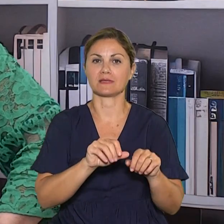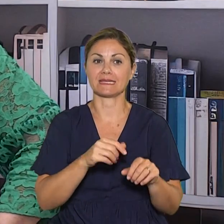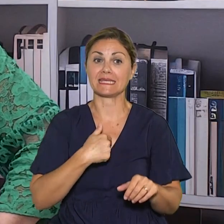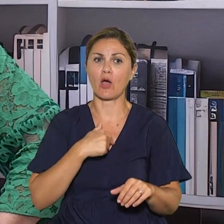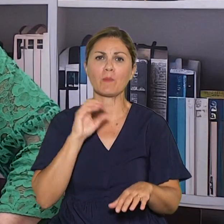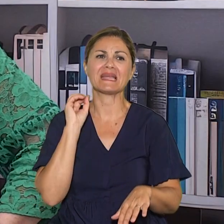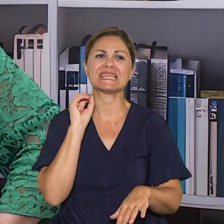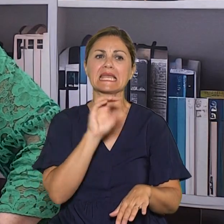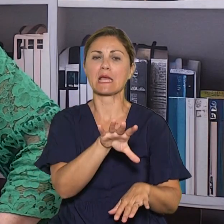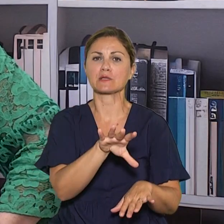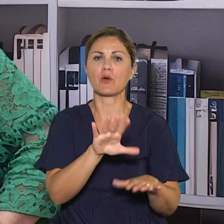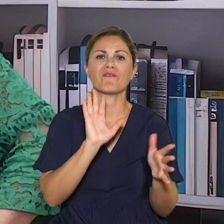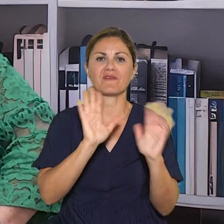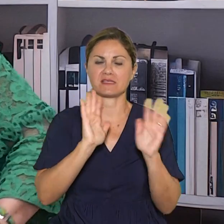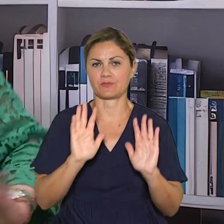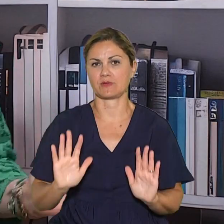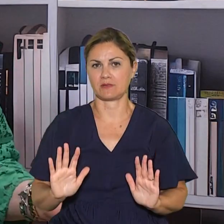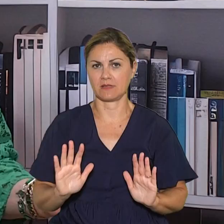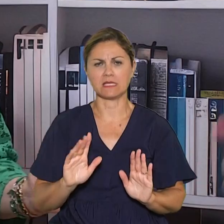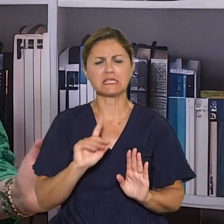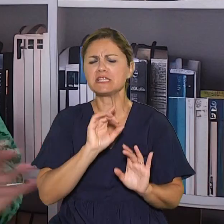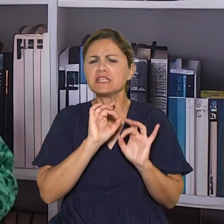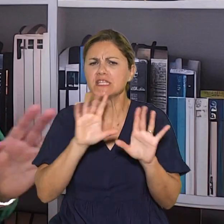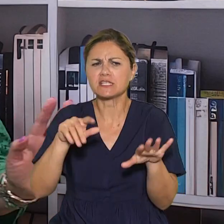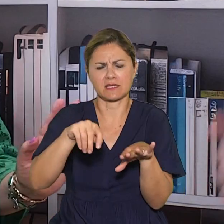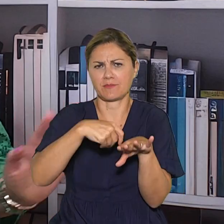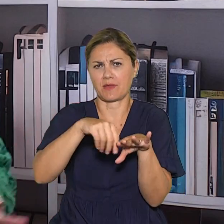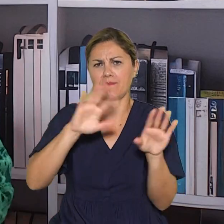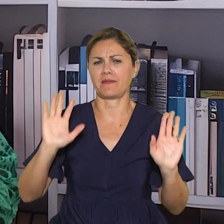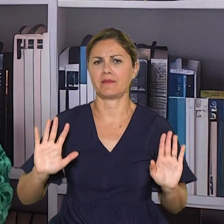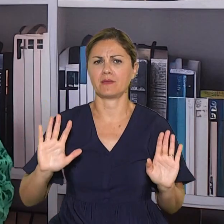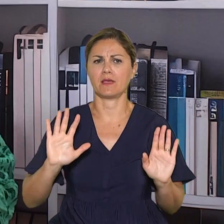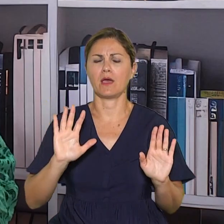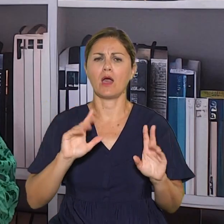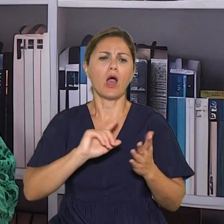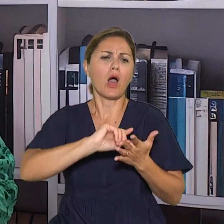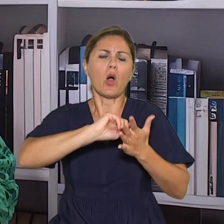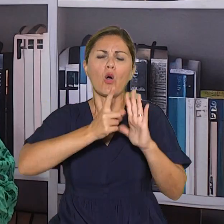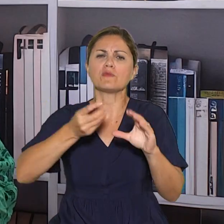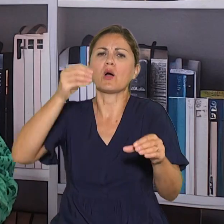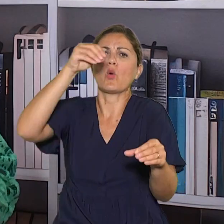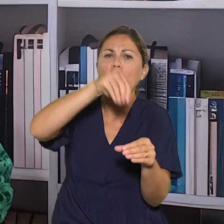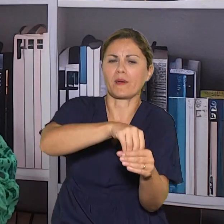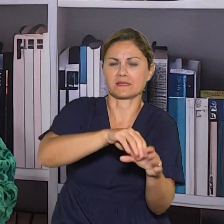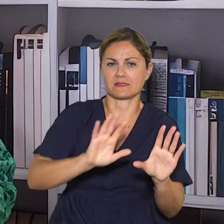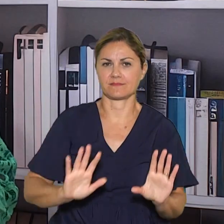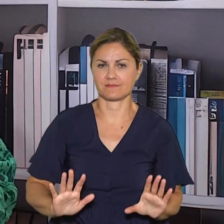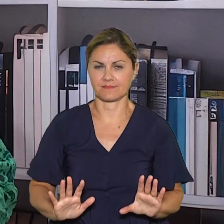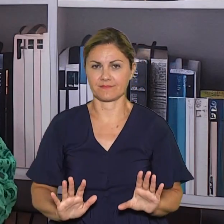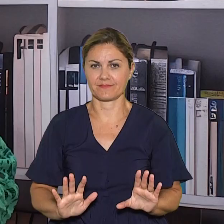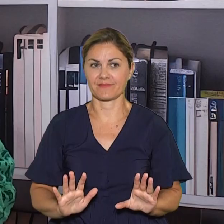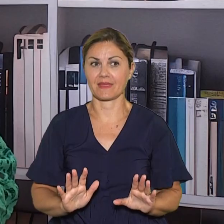Odmah direktno. Ništa ne prepravljam. Napišem na Facebook. I moja velika je greška što ja to